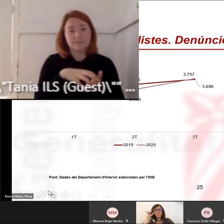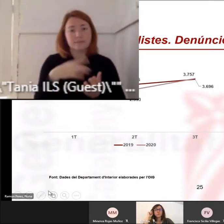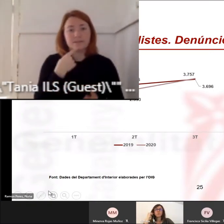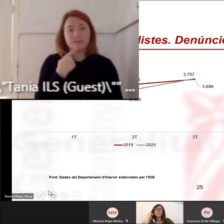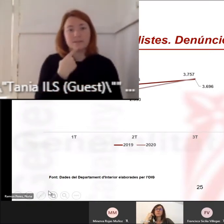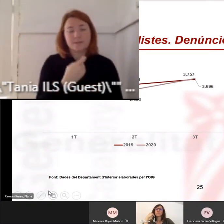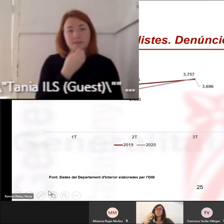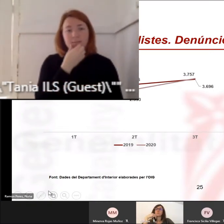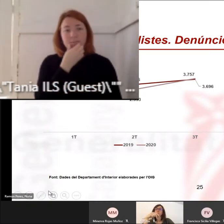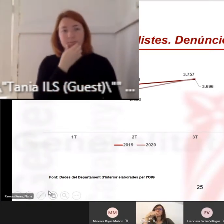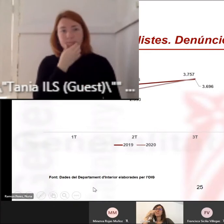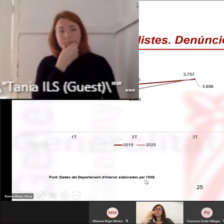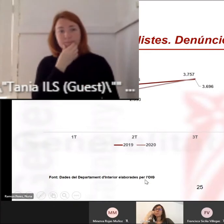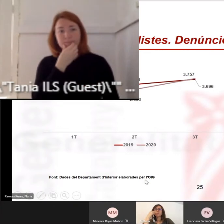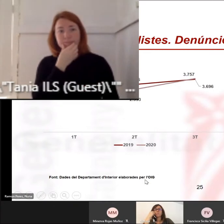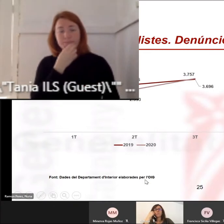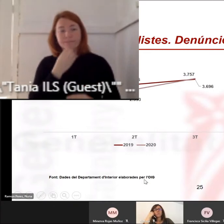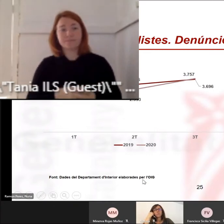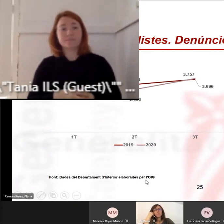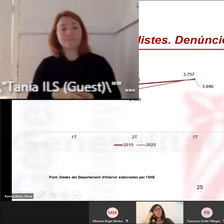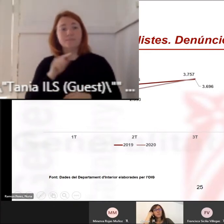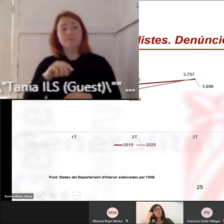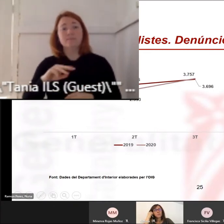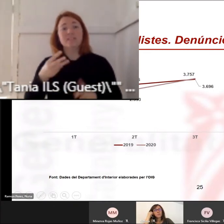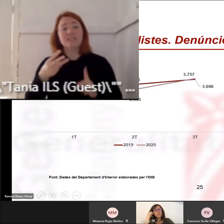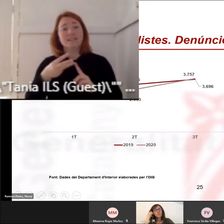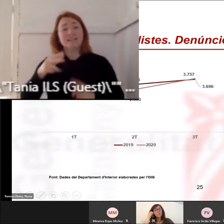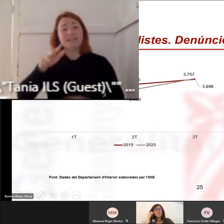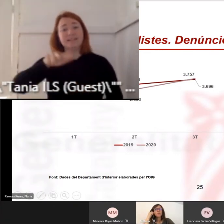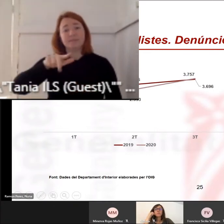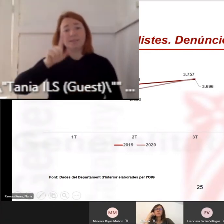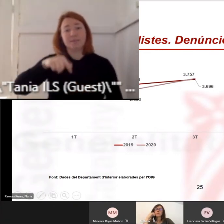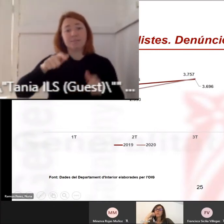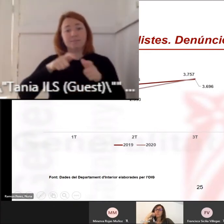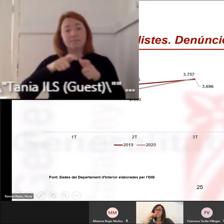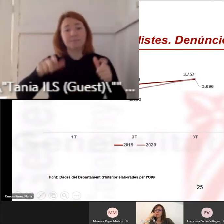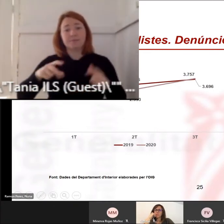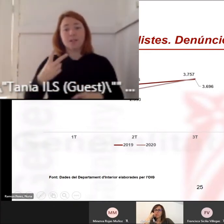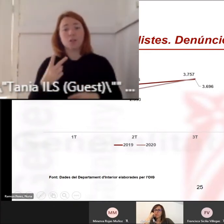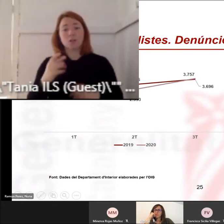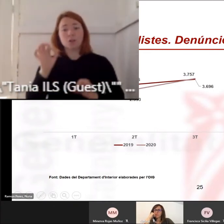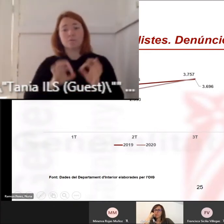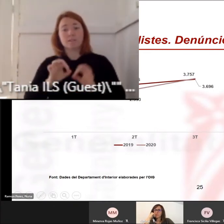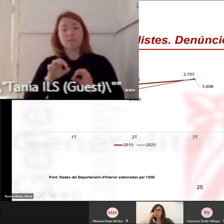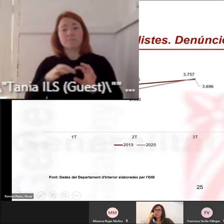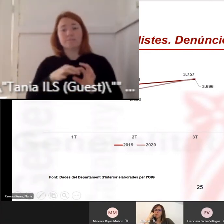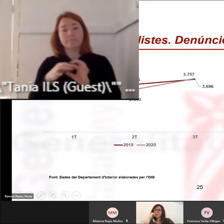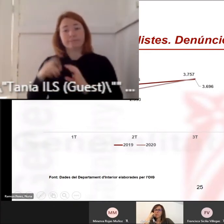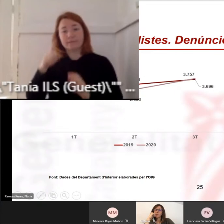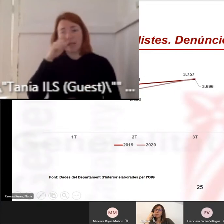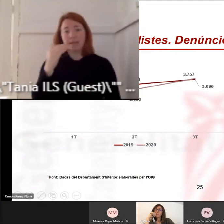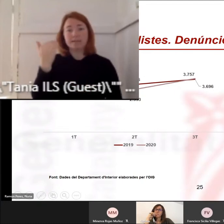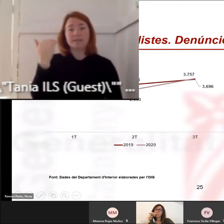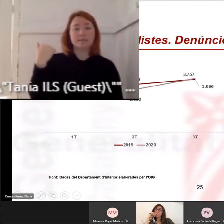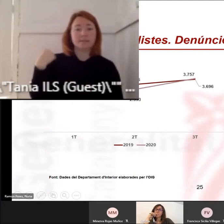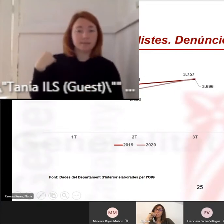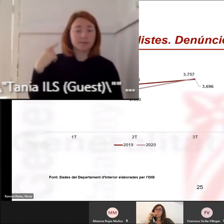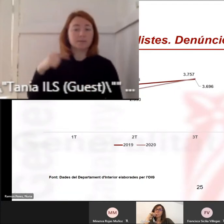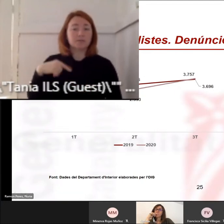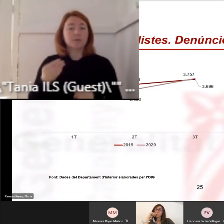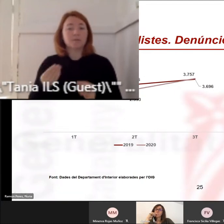aquest element. També a tercer trimestre les denúncies doncs van augmentar un 2% respecte a l'any anterior, per tant aquest repunt, no, que amb